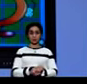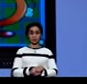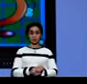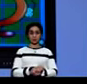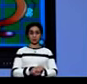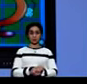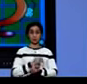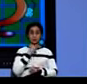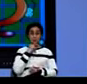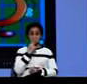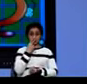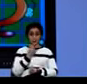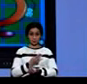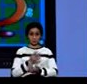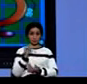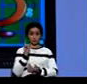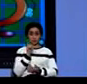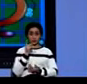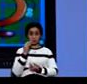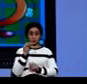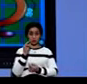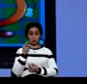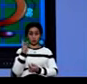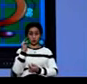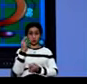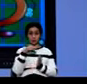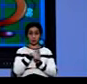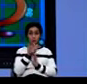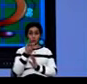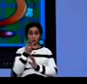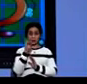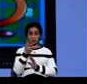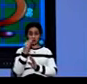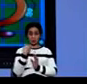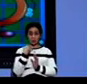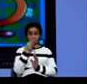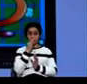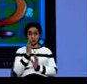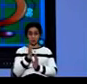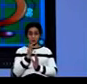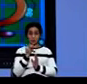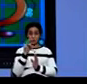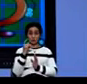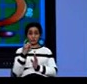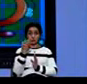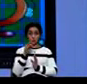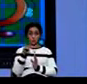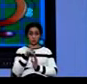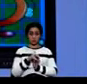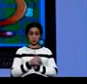Теперь обратите внимание, что с числительным 1 мы употребим слово